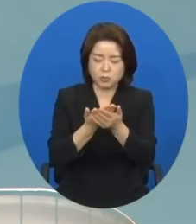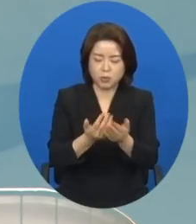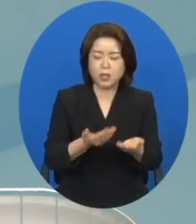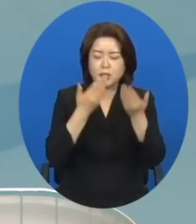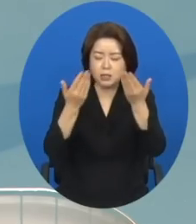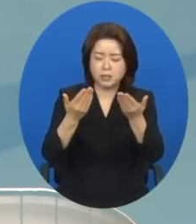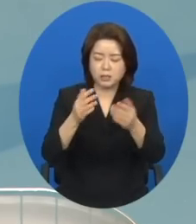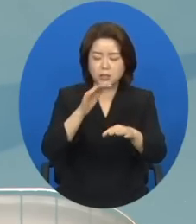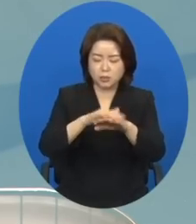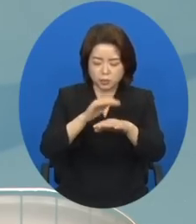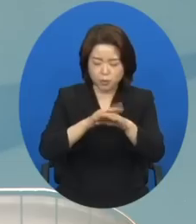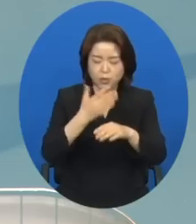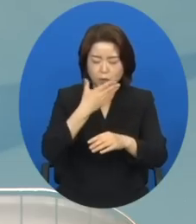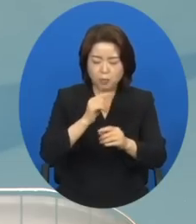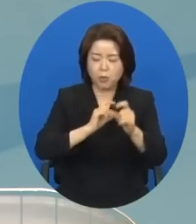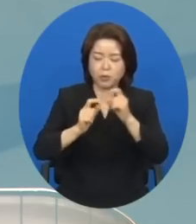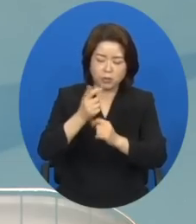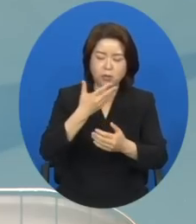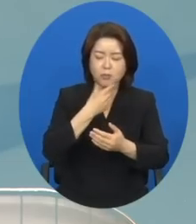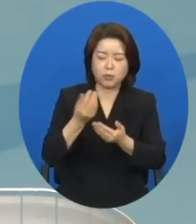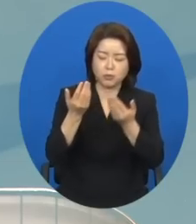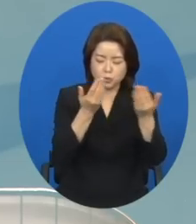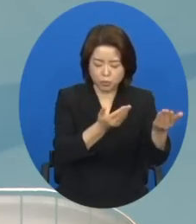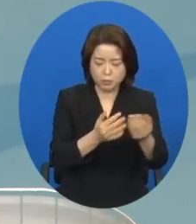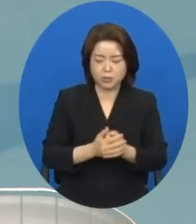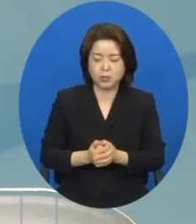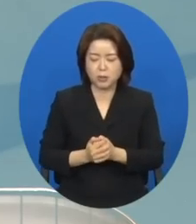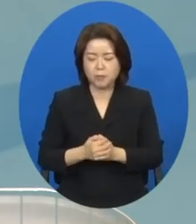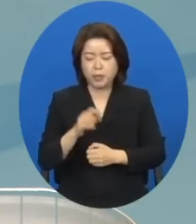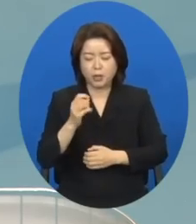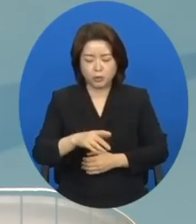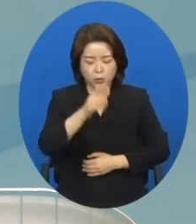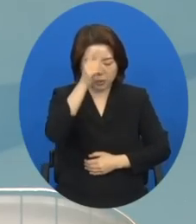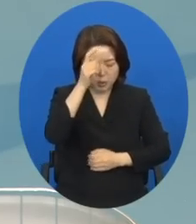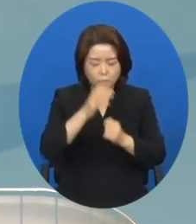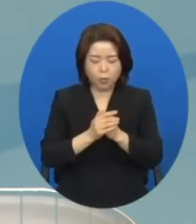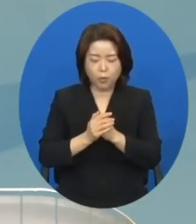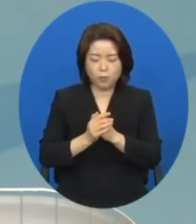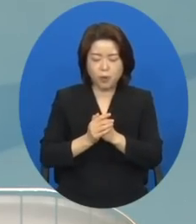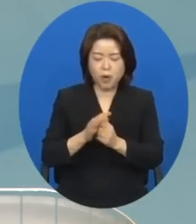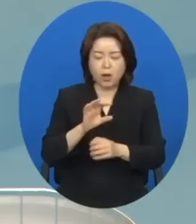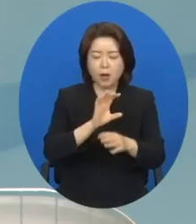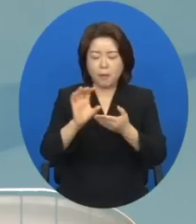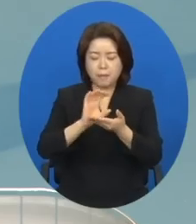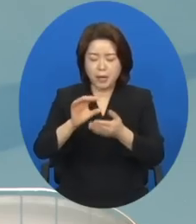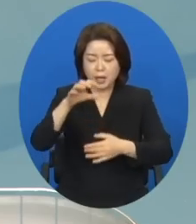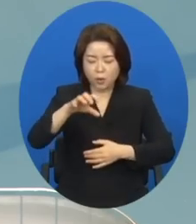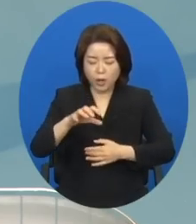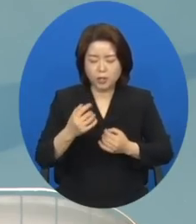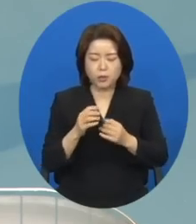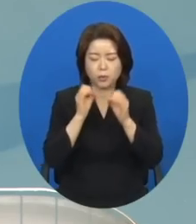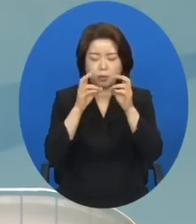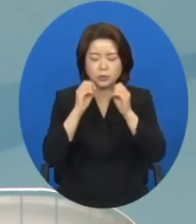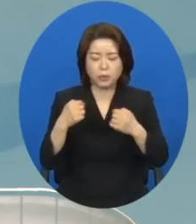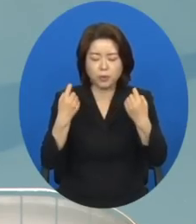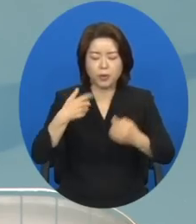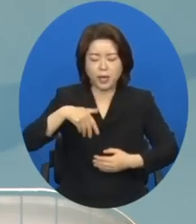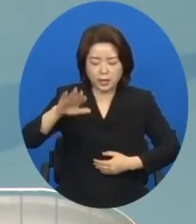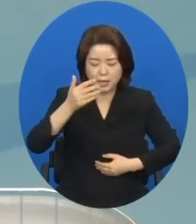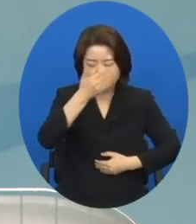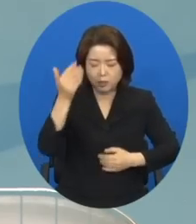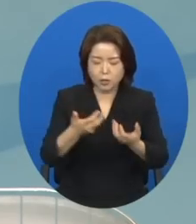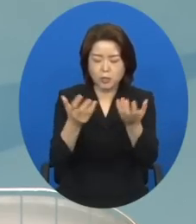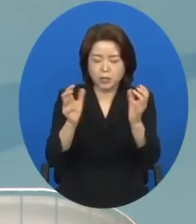위에 복의 복을 더하여 주옵소서. 하나님, 터키와 파라과이로 떠난 우리 단계 선교팀을 기억하여 주시고 땅끝까지 이르러